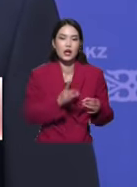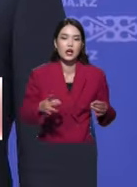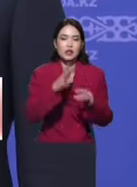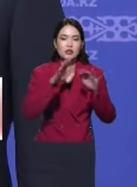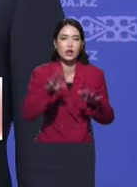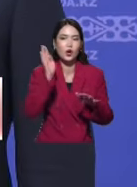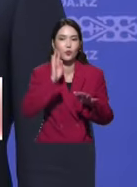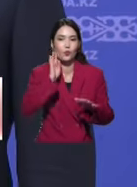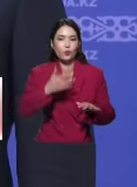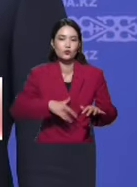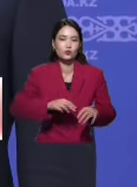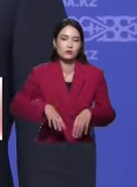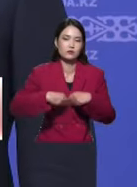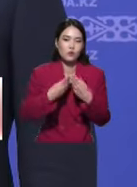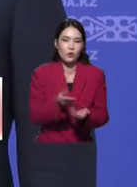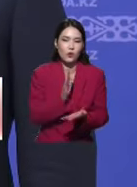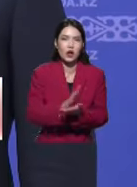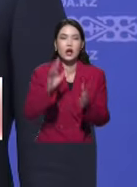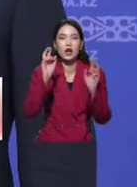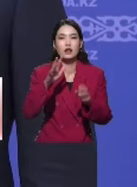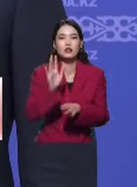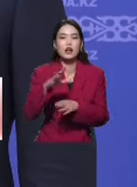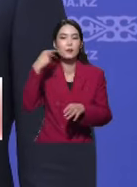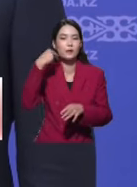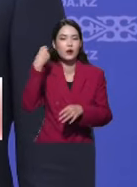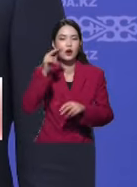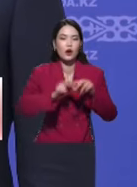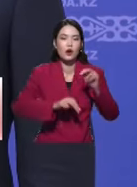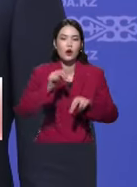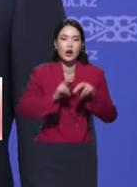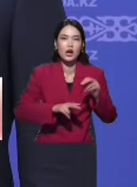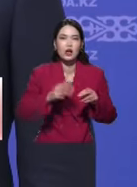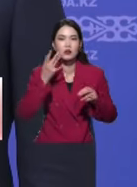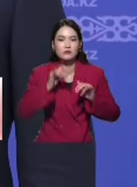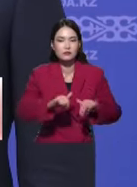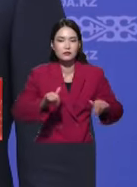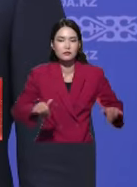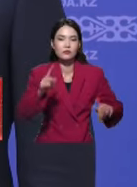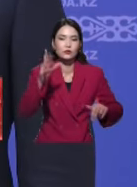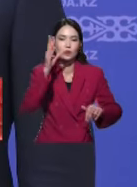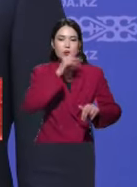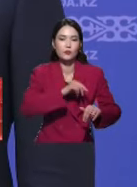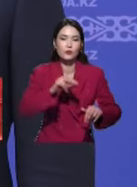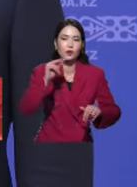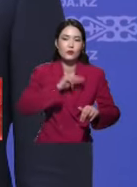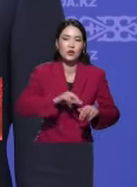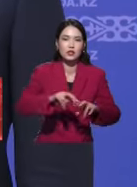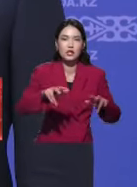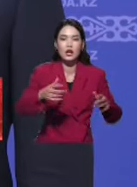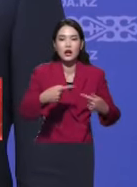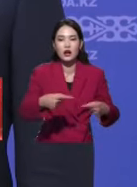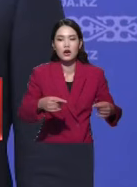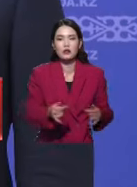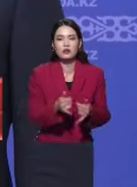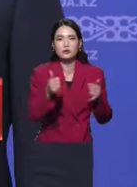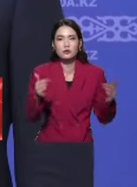водой, проинформировал президента о строительстве социальных объектов, мерах по увеличению охвата региона качественной